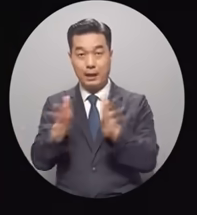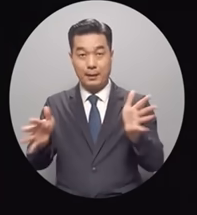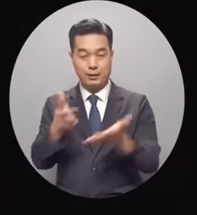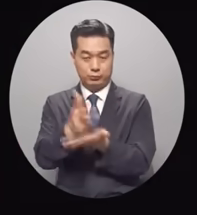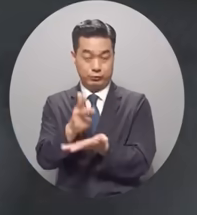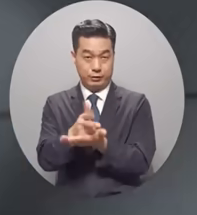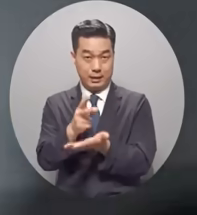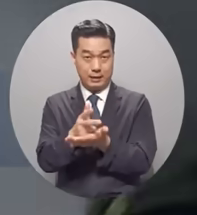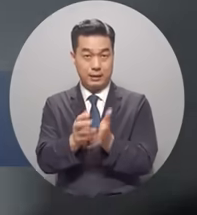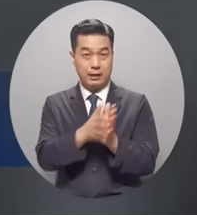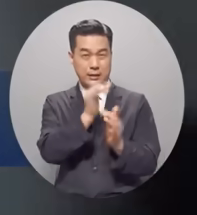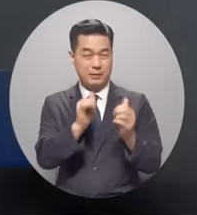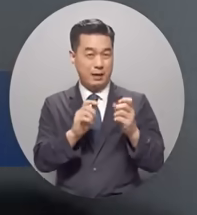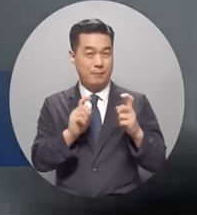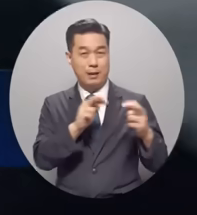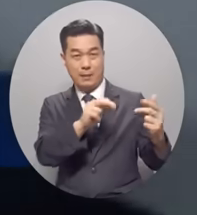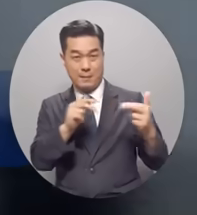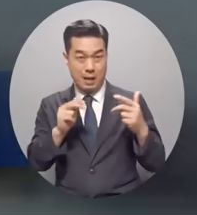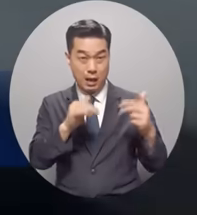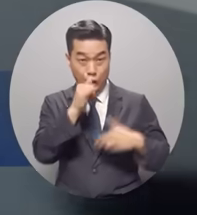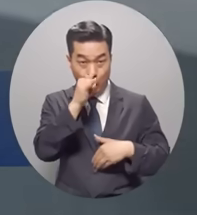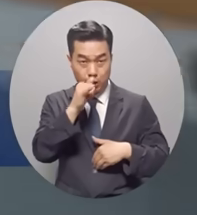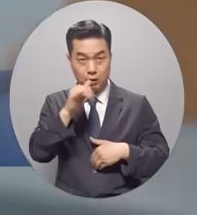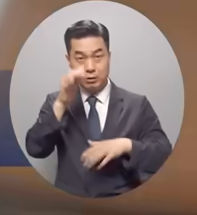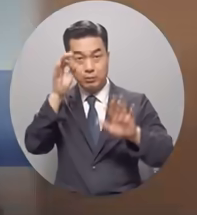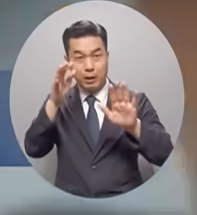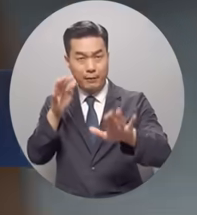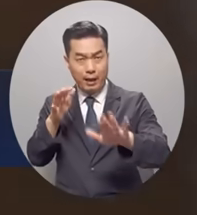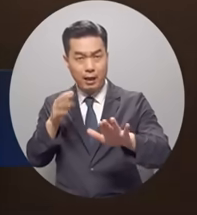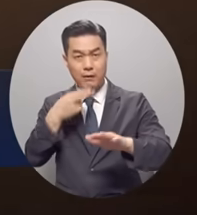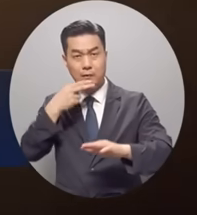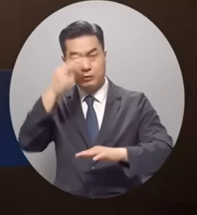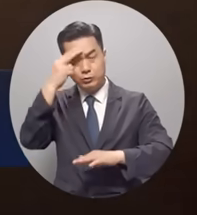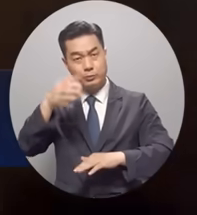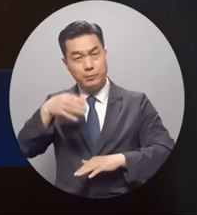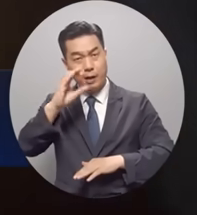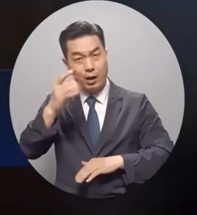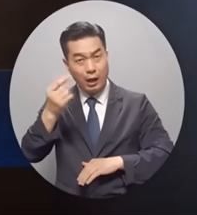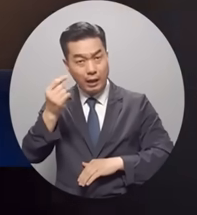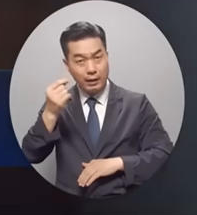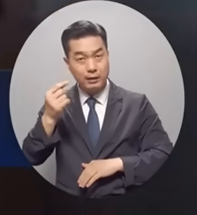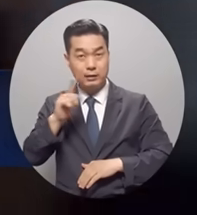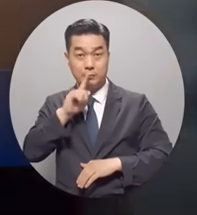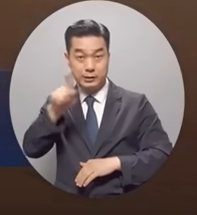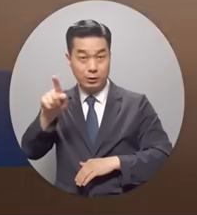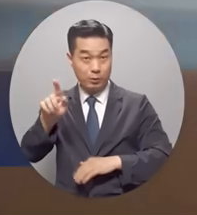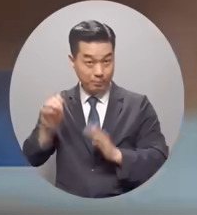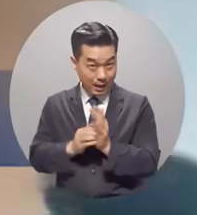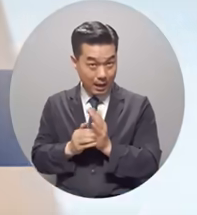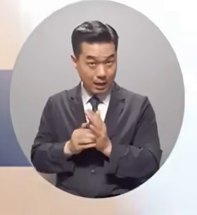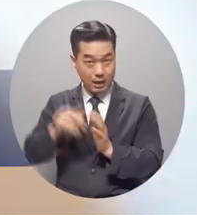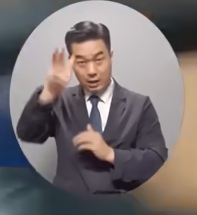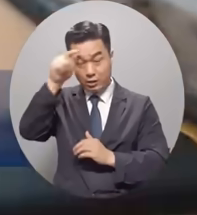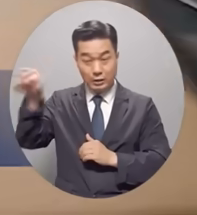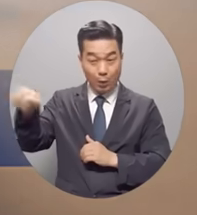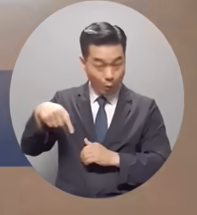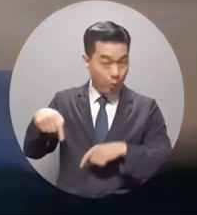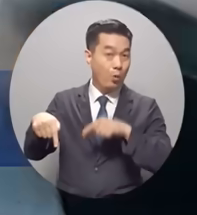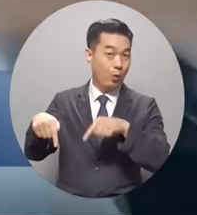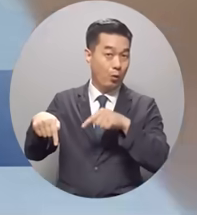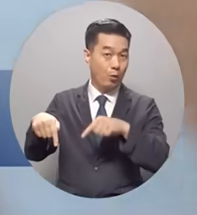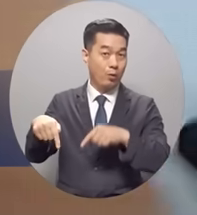실랑이를 벌입니다. 죄송한데 음주하신 것 같아서 신고를 좀 했거든요. 경찰이 금방